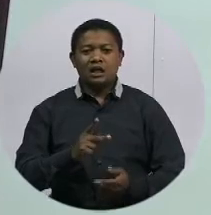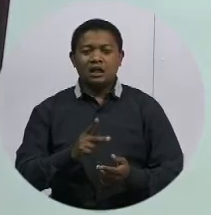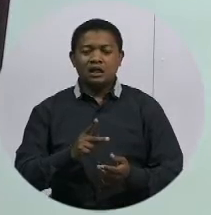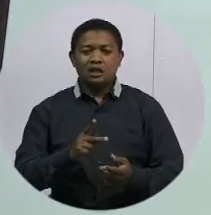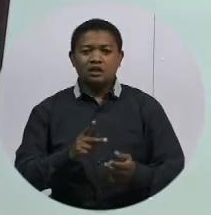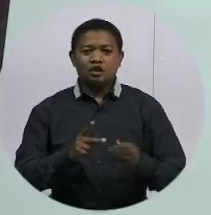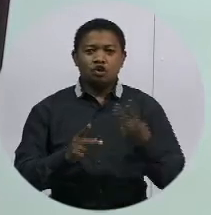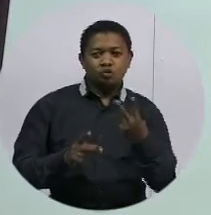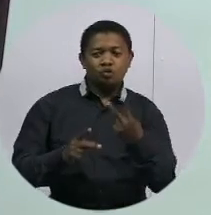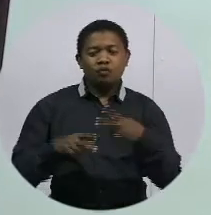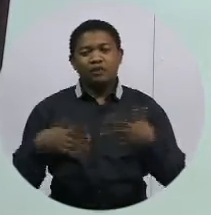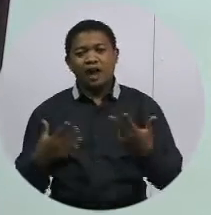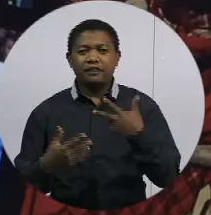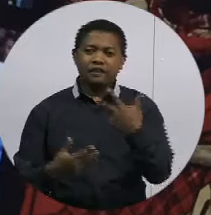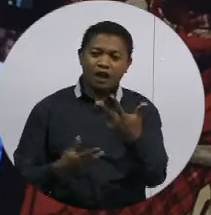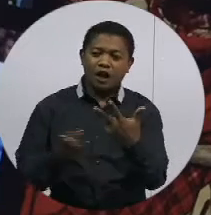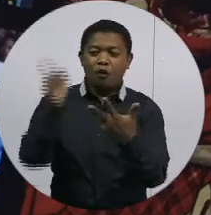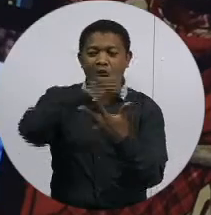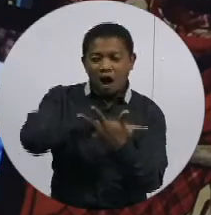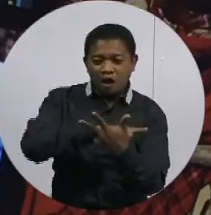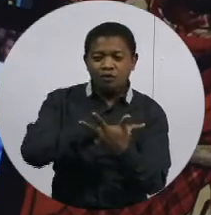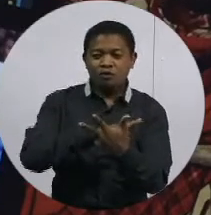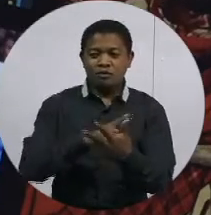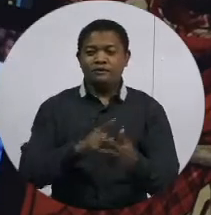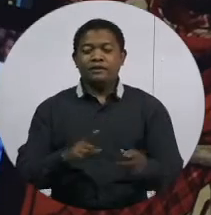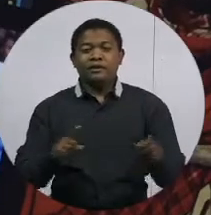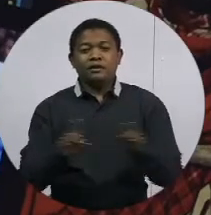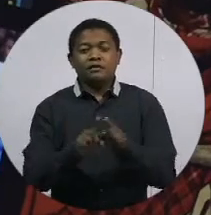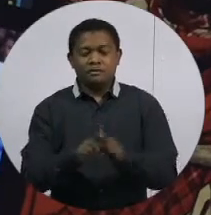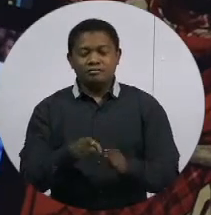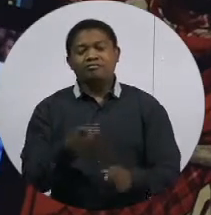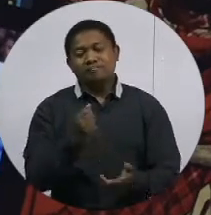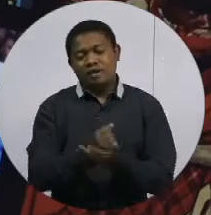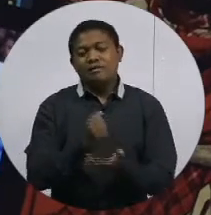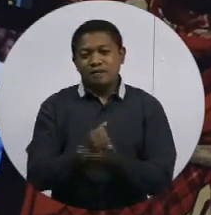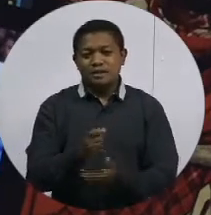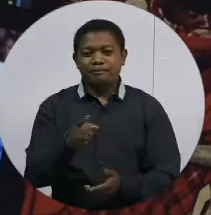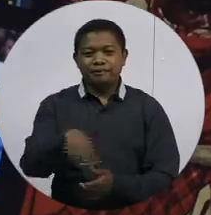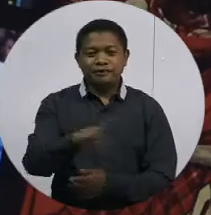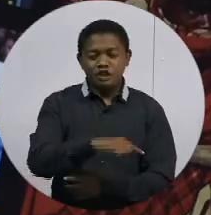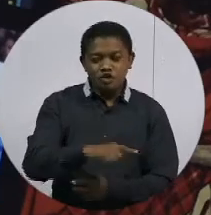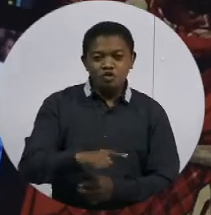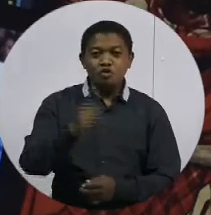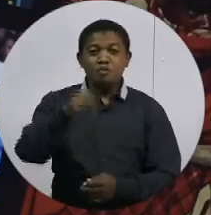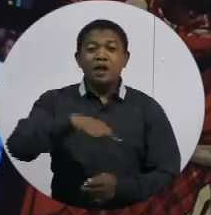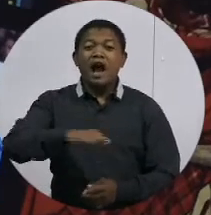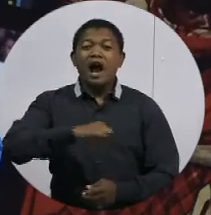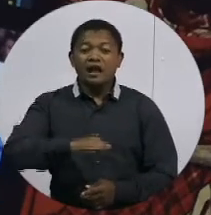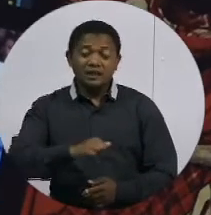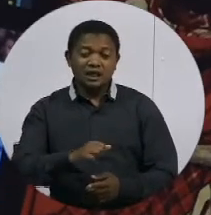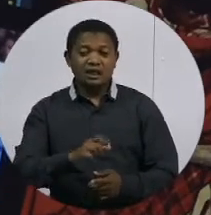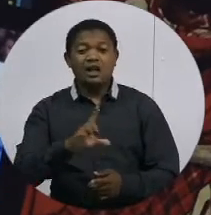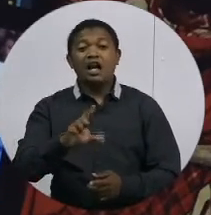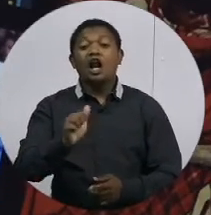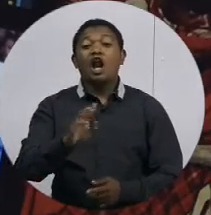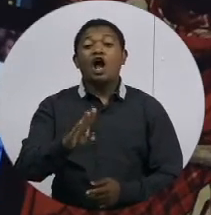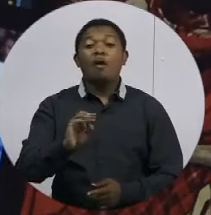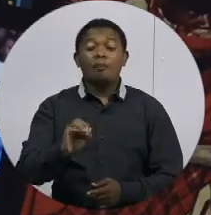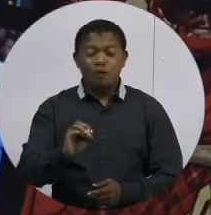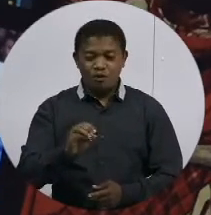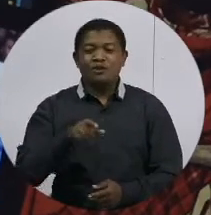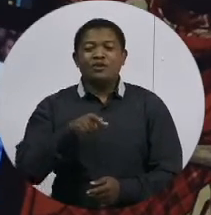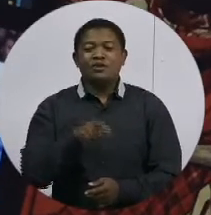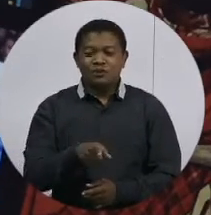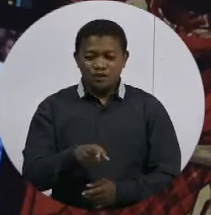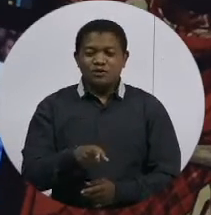an'izay ezaka somary goavana izay a nataon'ireo mpiasa eny amin'ny laboratoara izay atao hoe